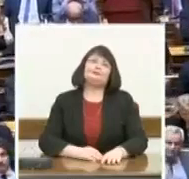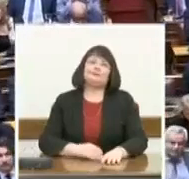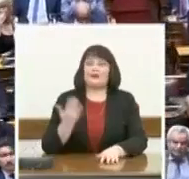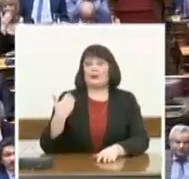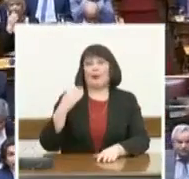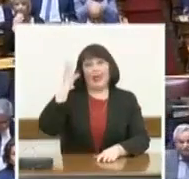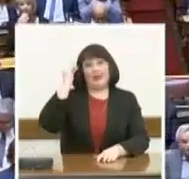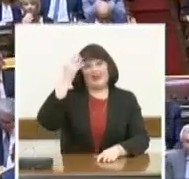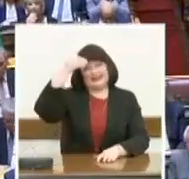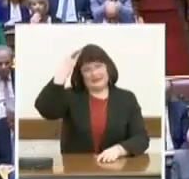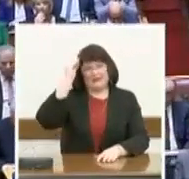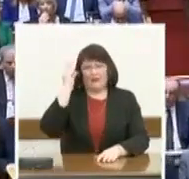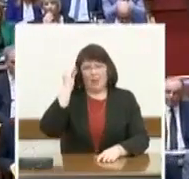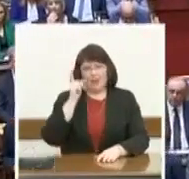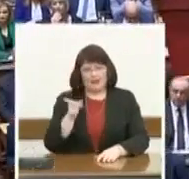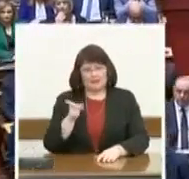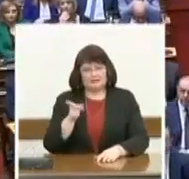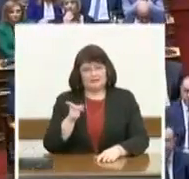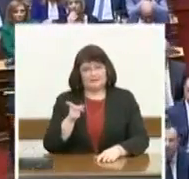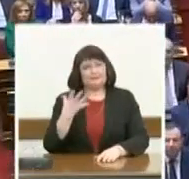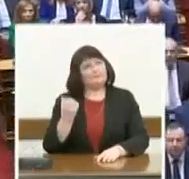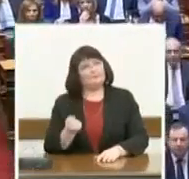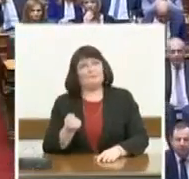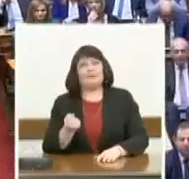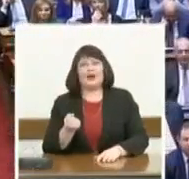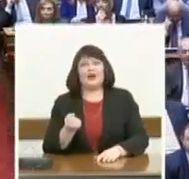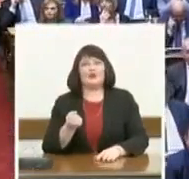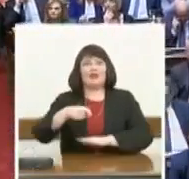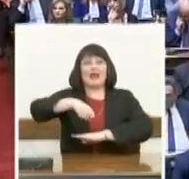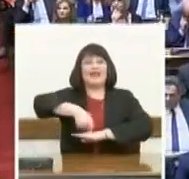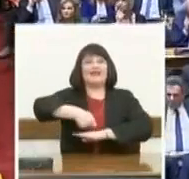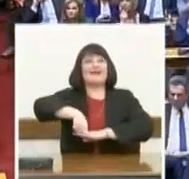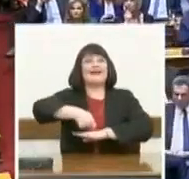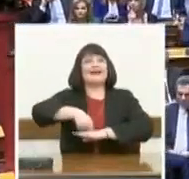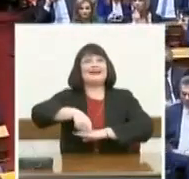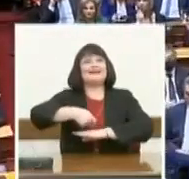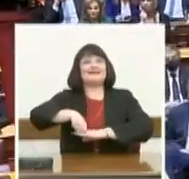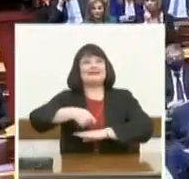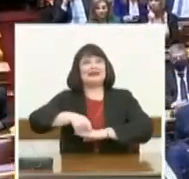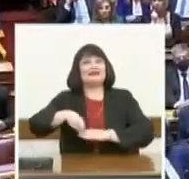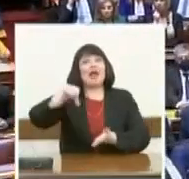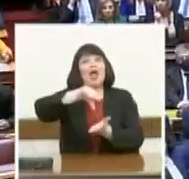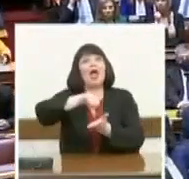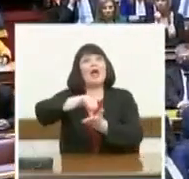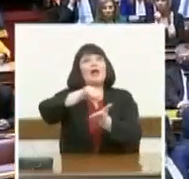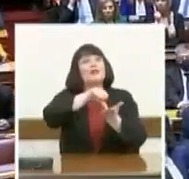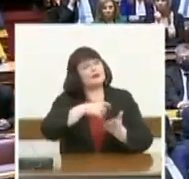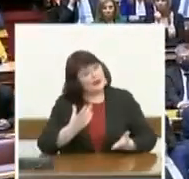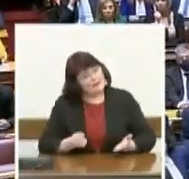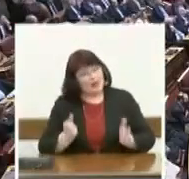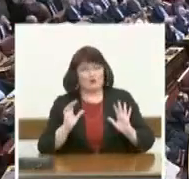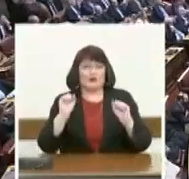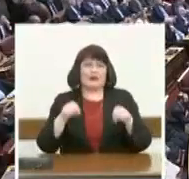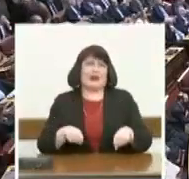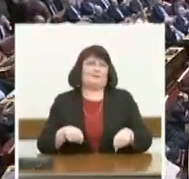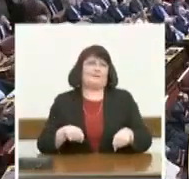δηλαδή για τις χαροκαμένες αυτές τις οικογένειες. Πείτε και την ερώτηση, κύριε Ραγκούση. Πείτε και την ερώτηση. Εγώ, κυρία, να έχω χρόνο να την πω και την ερώτηση. Η